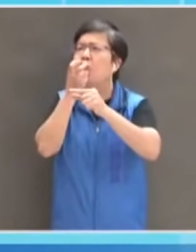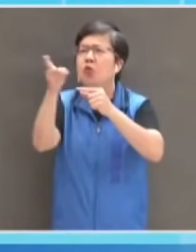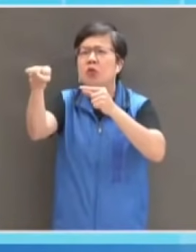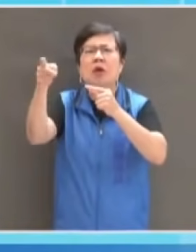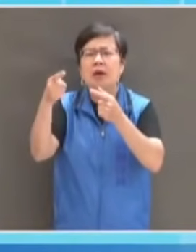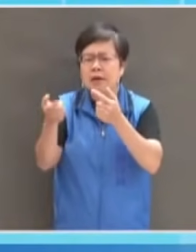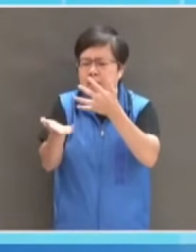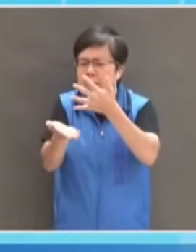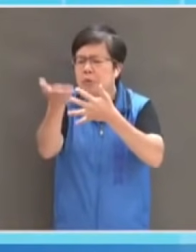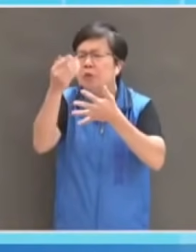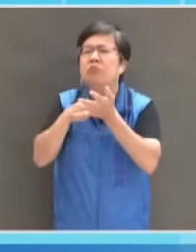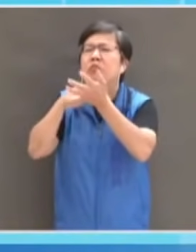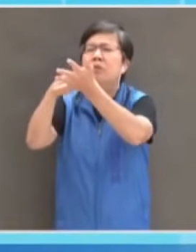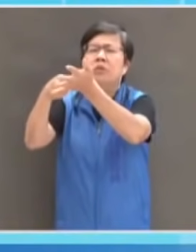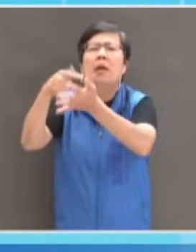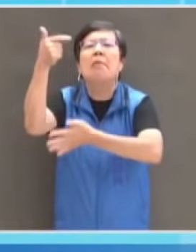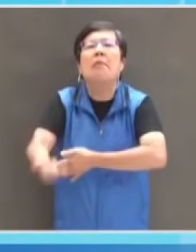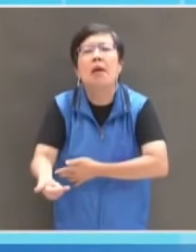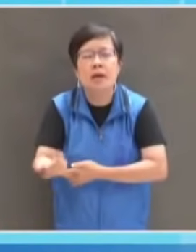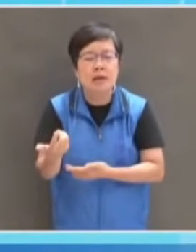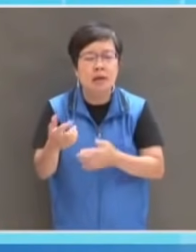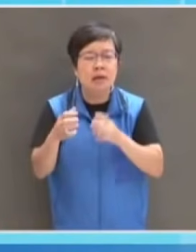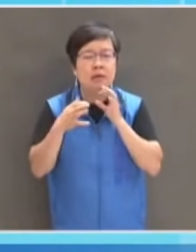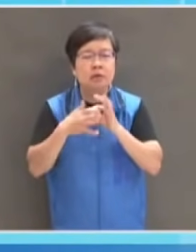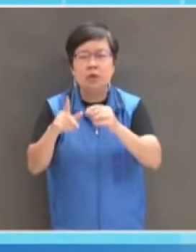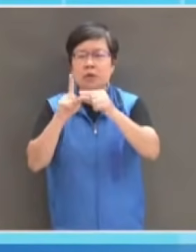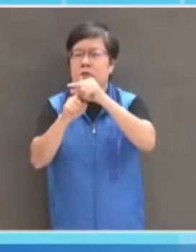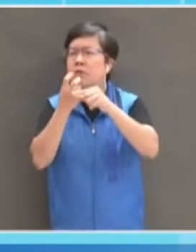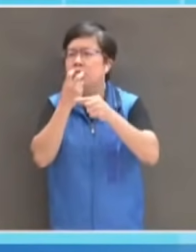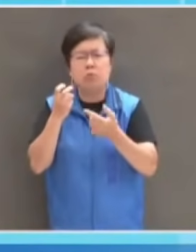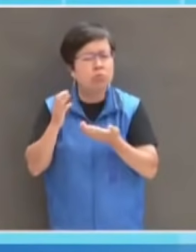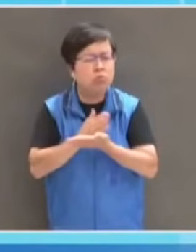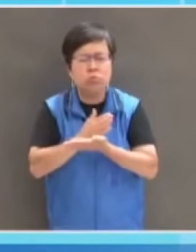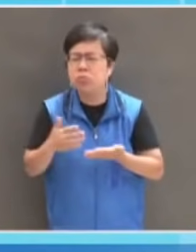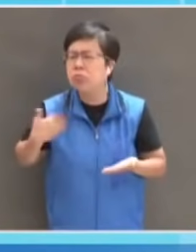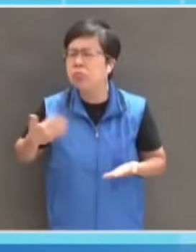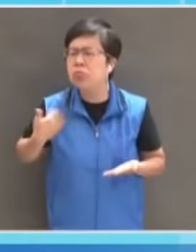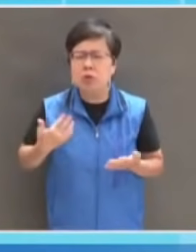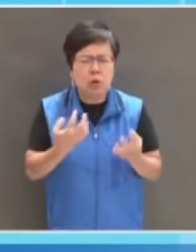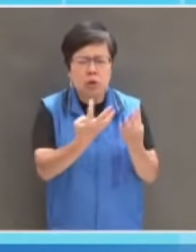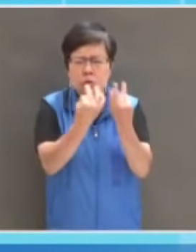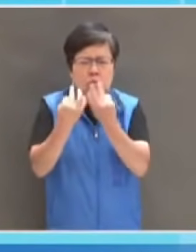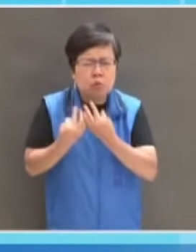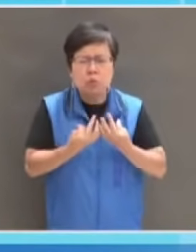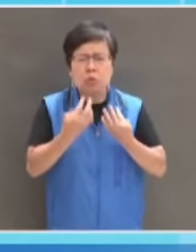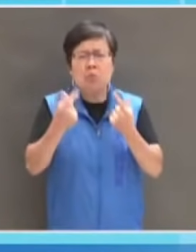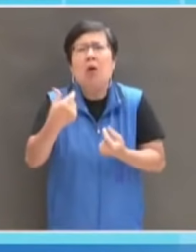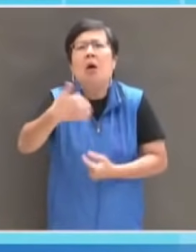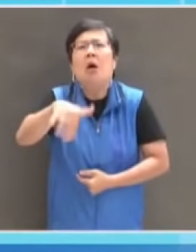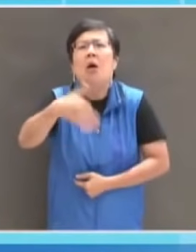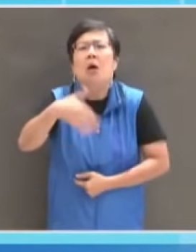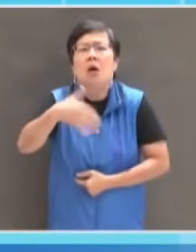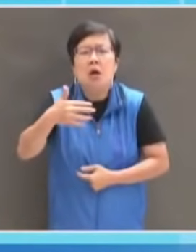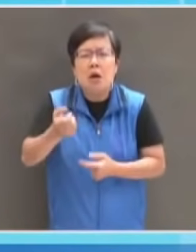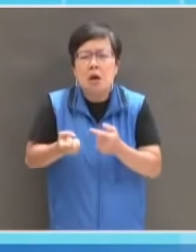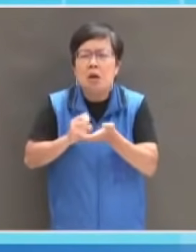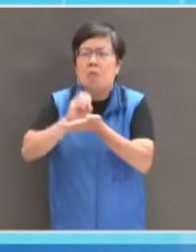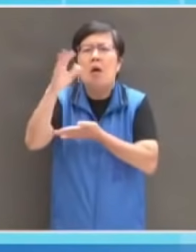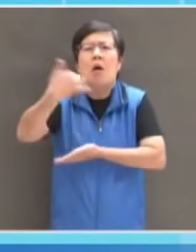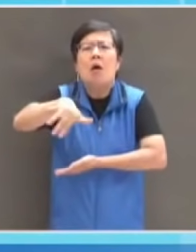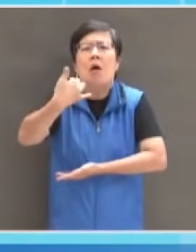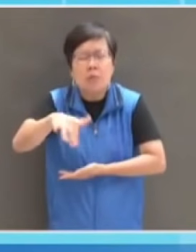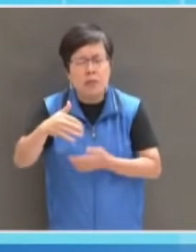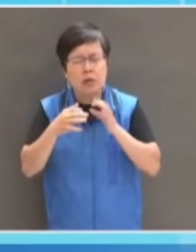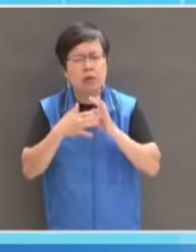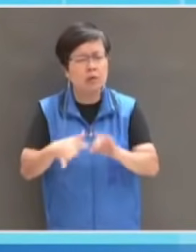车，所以地方面临没有办法很确实的到掌握到整个信息的传